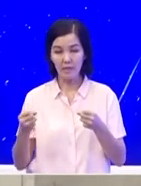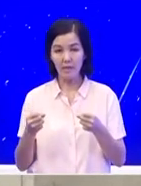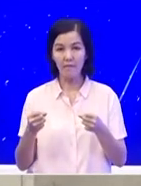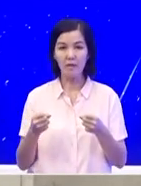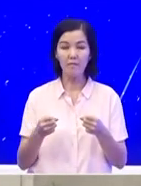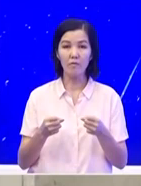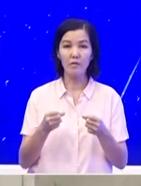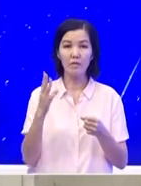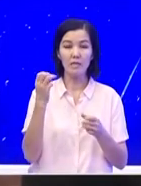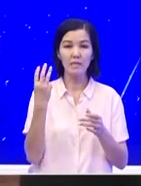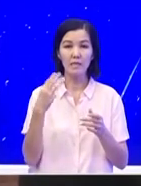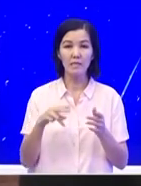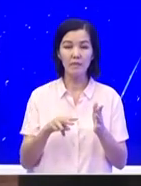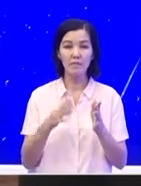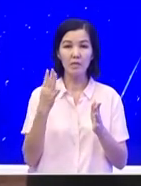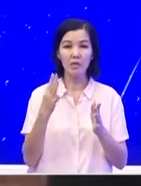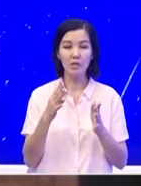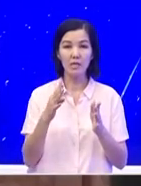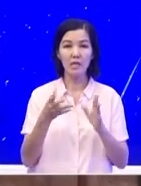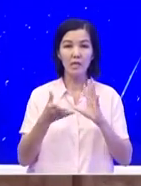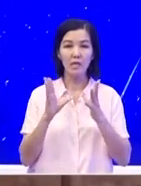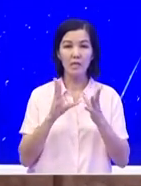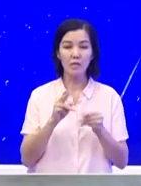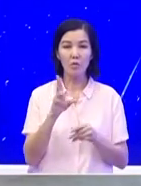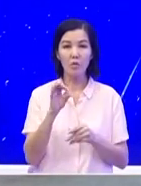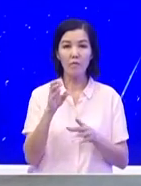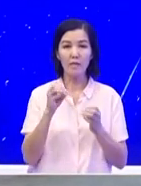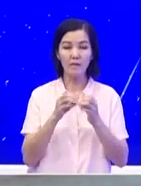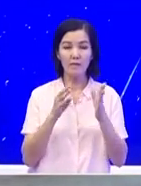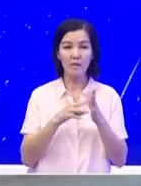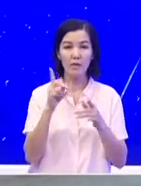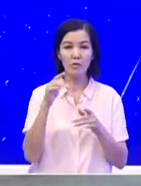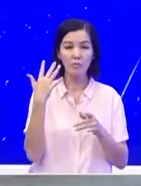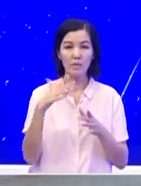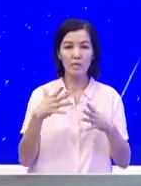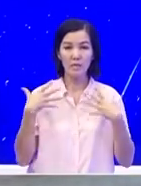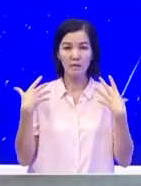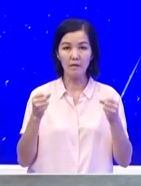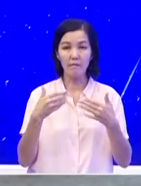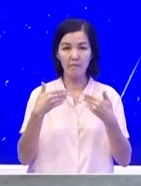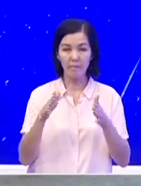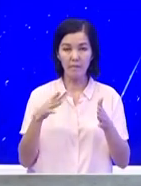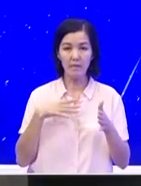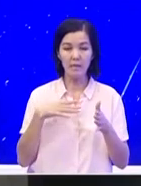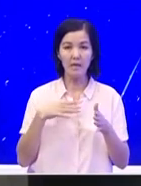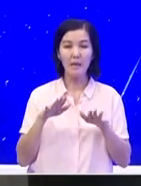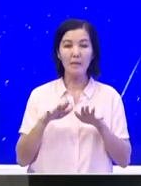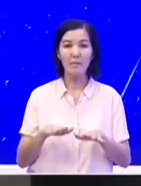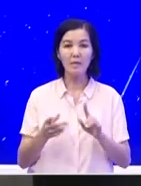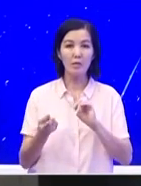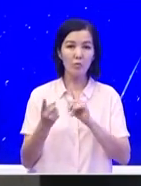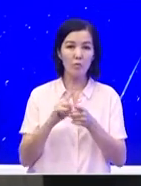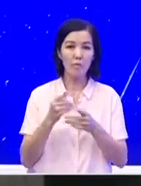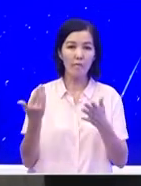стационаре 374 пациента с диагнозом COVID-19. 150 выздоровели и выписались. На их место поступают